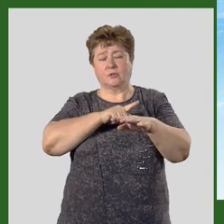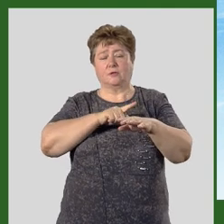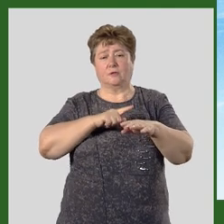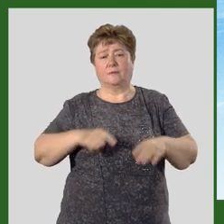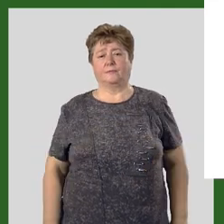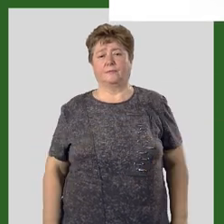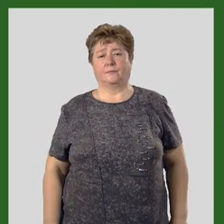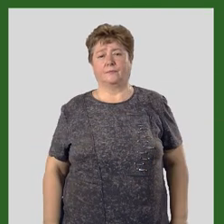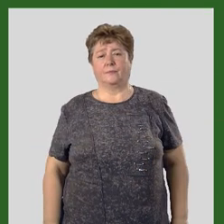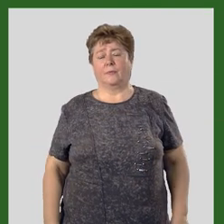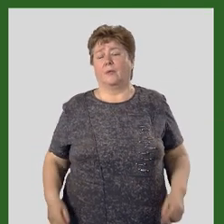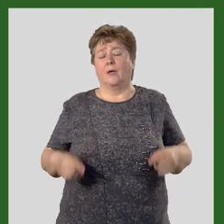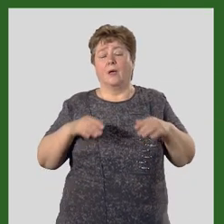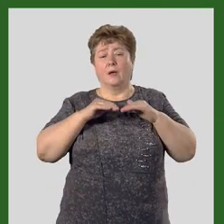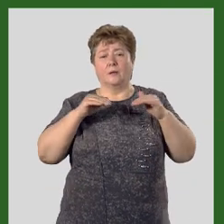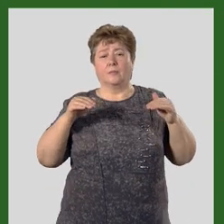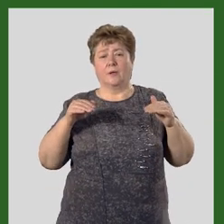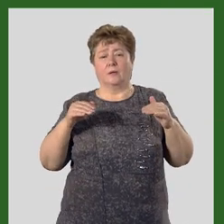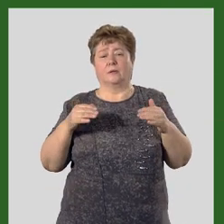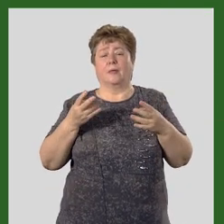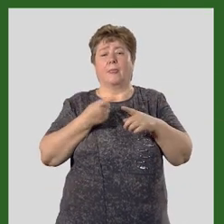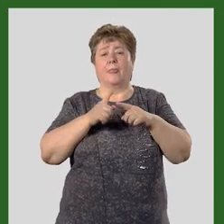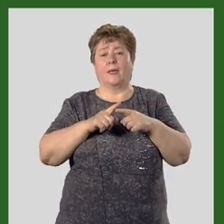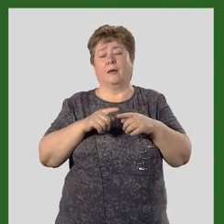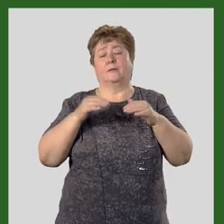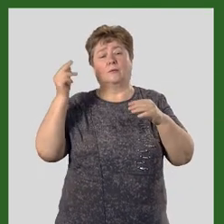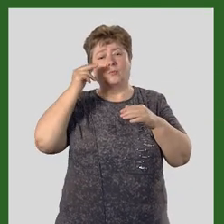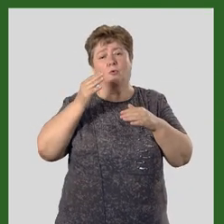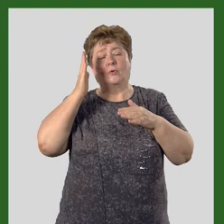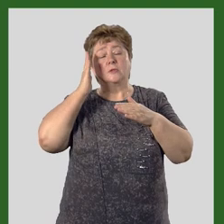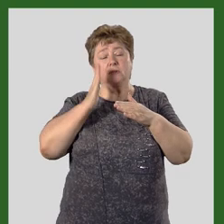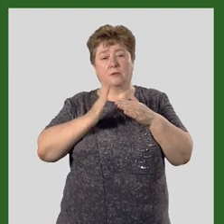стрелки. Ребята, на этом наш урок